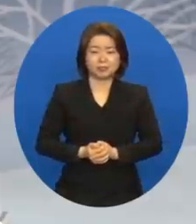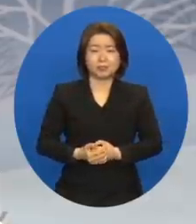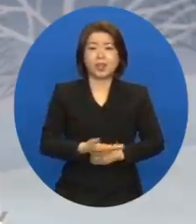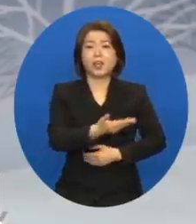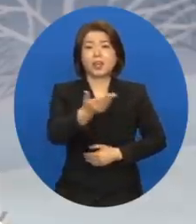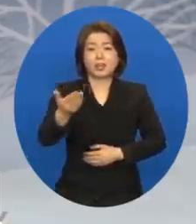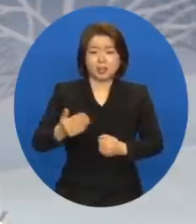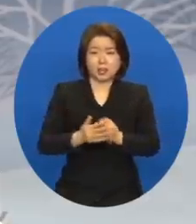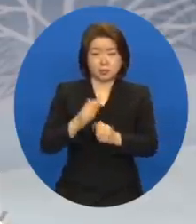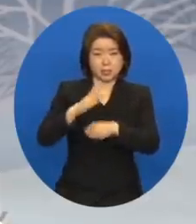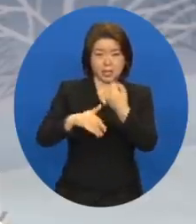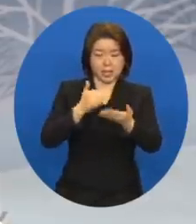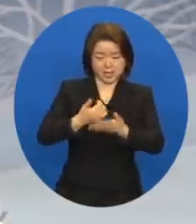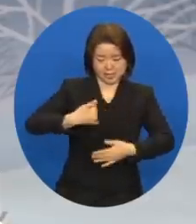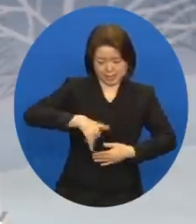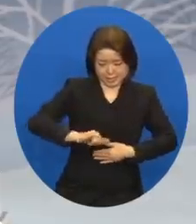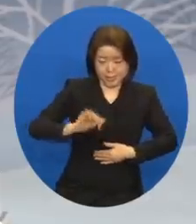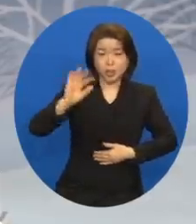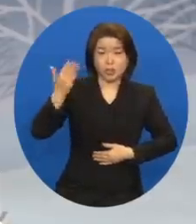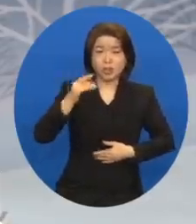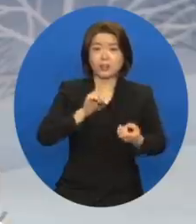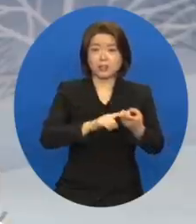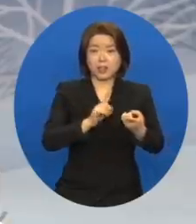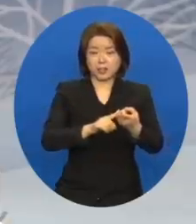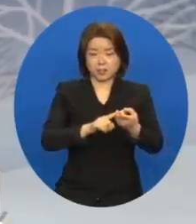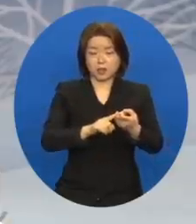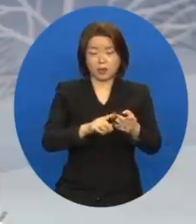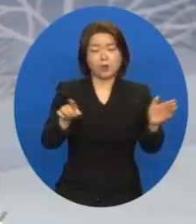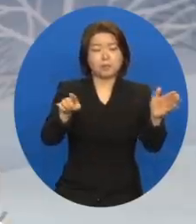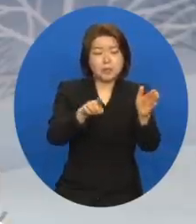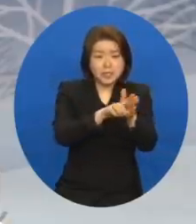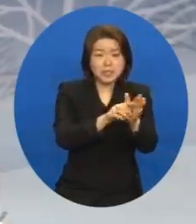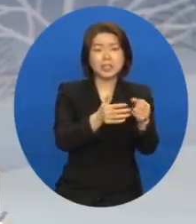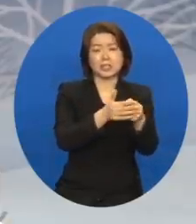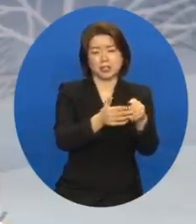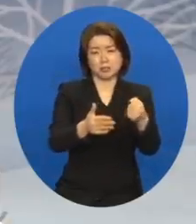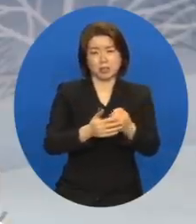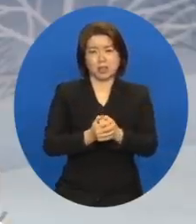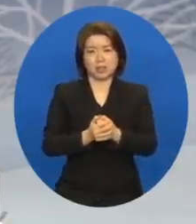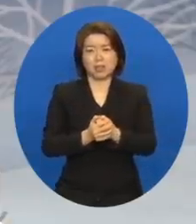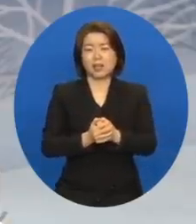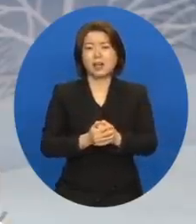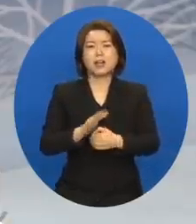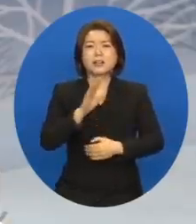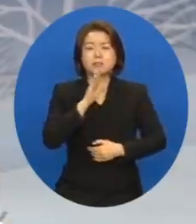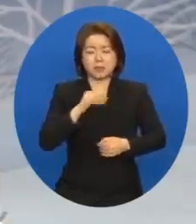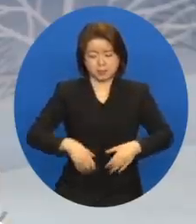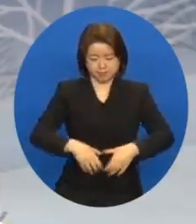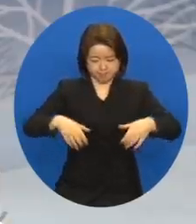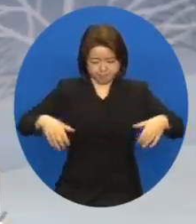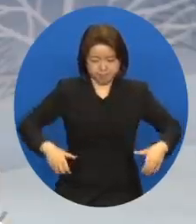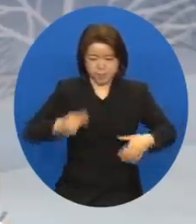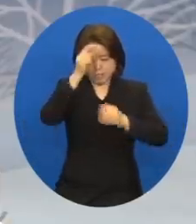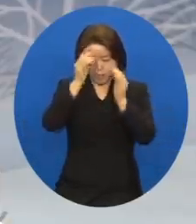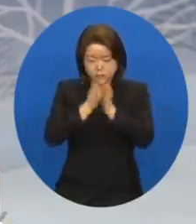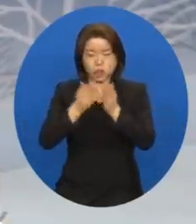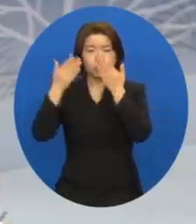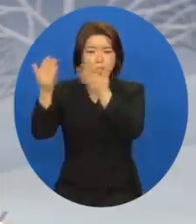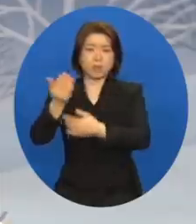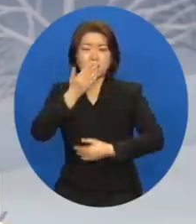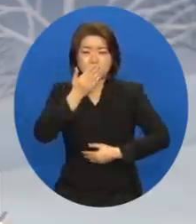여러분, 하나님의 자녀가 되었다는 사실을 믿으니까, 그러니까 담대하게 기도를 할 수 있는